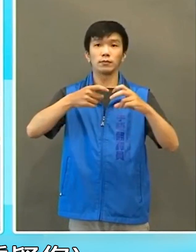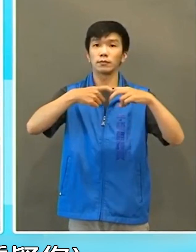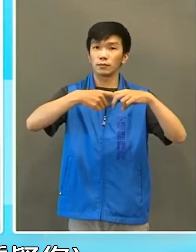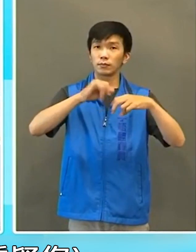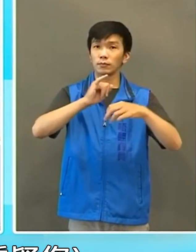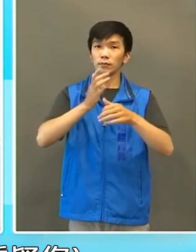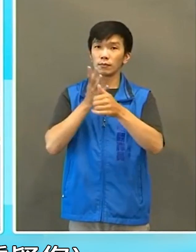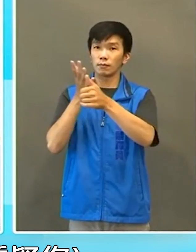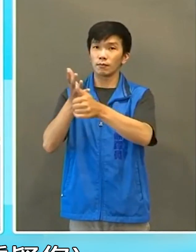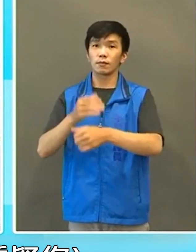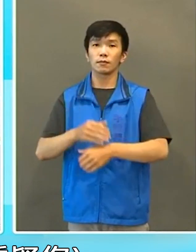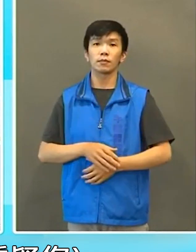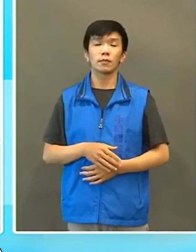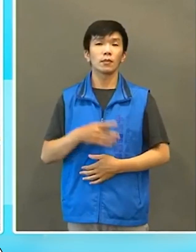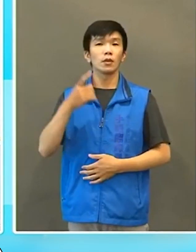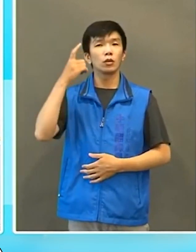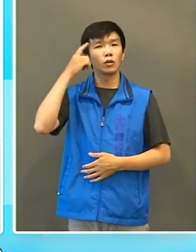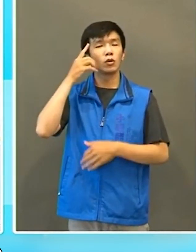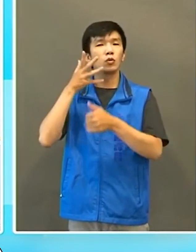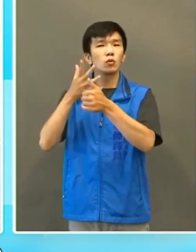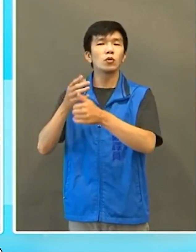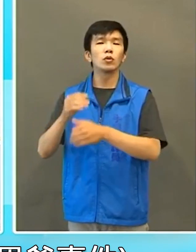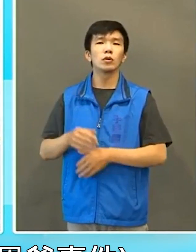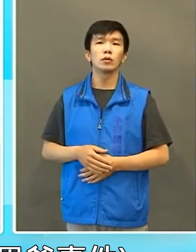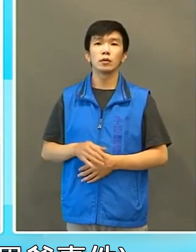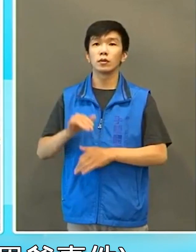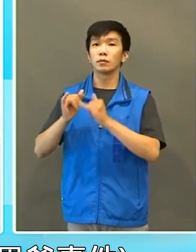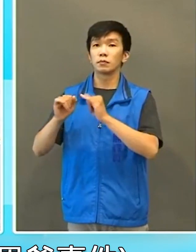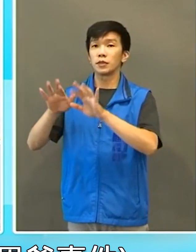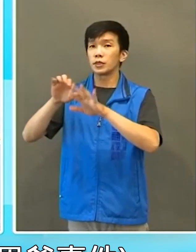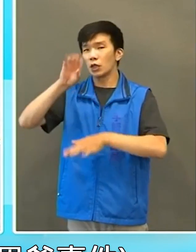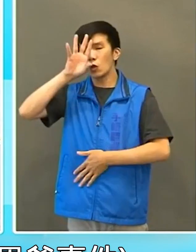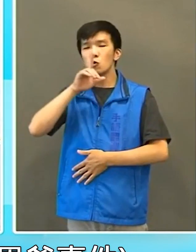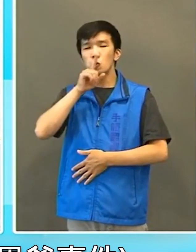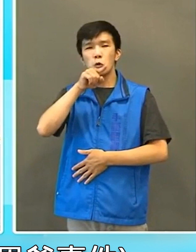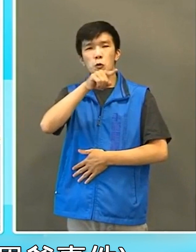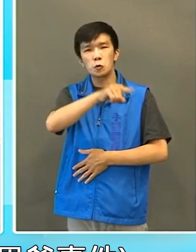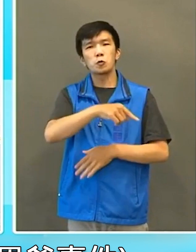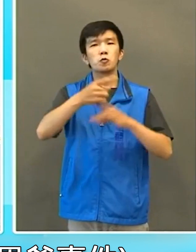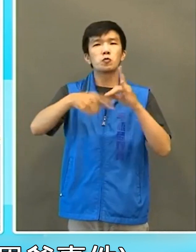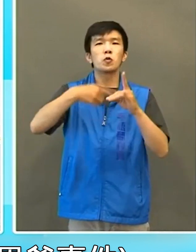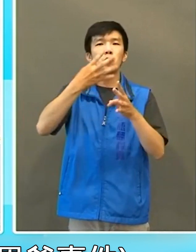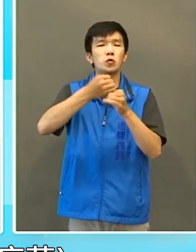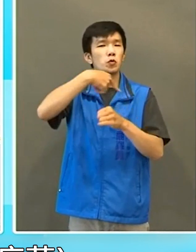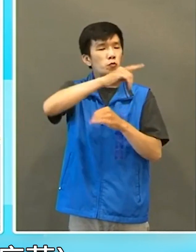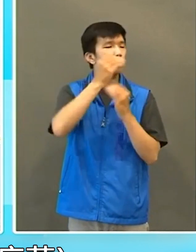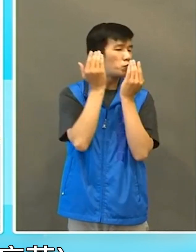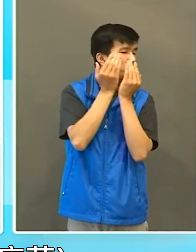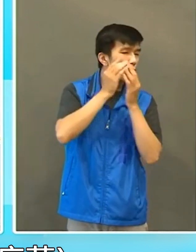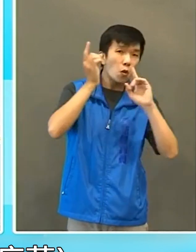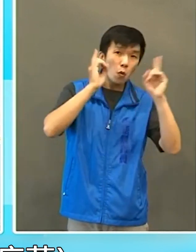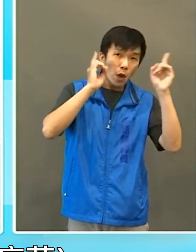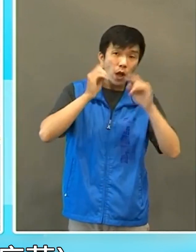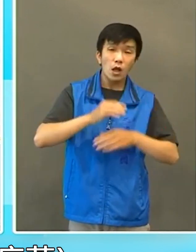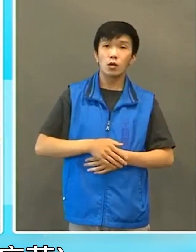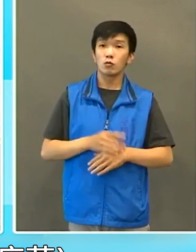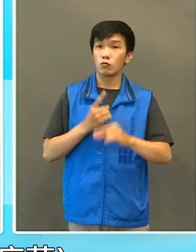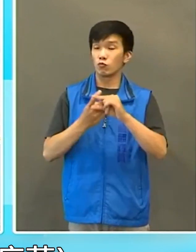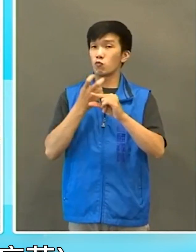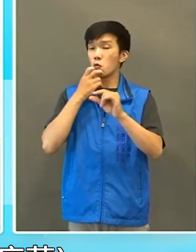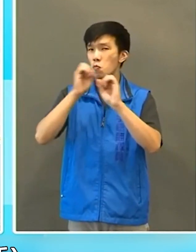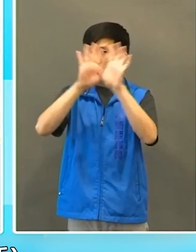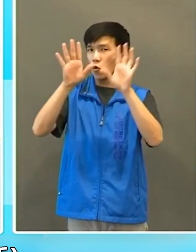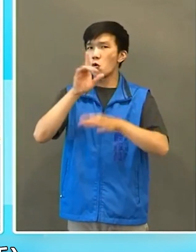想请问市长，绿营质疑您神隐过端午，上午苏院长也回应恩恩爸事件，他说深感遗憾